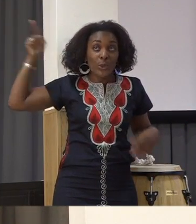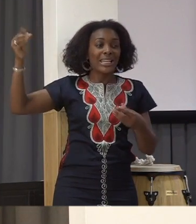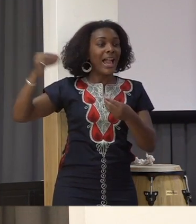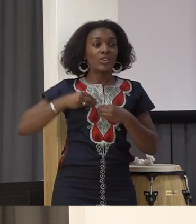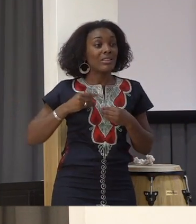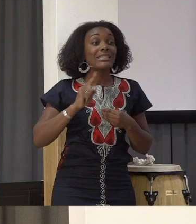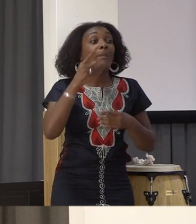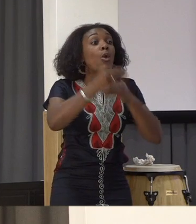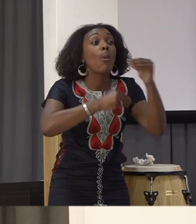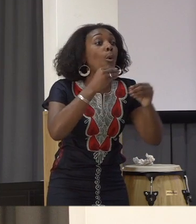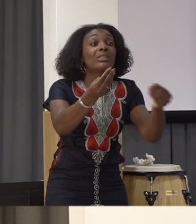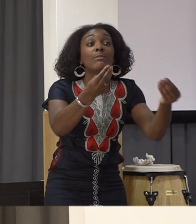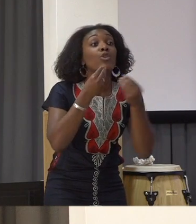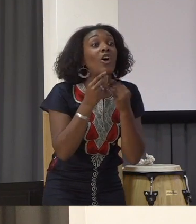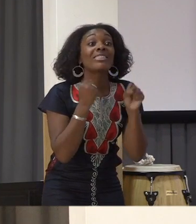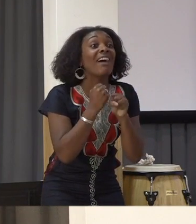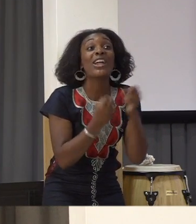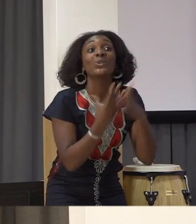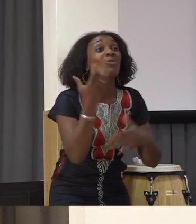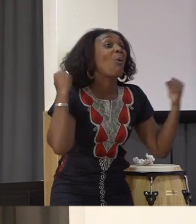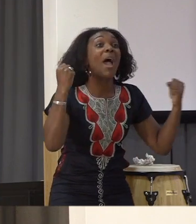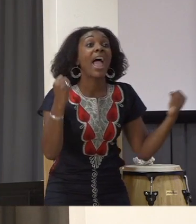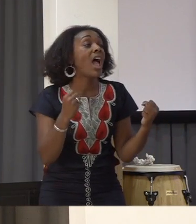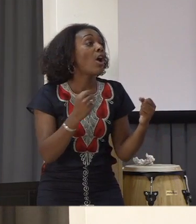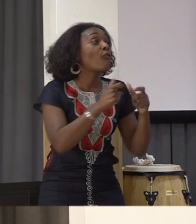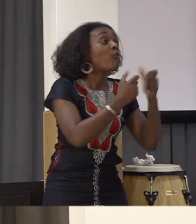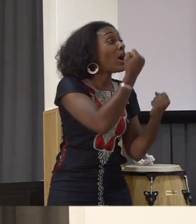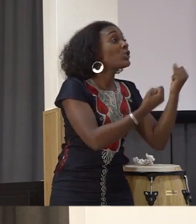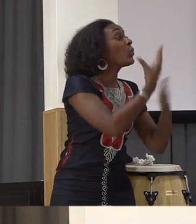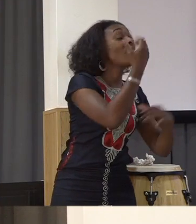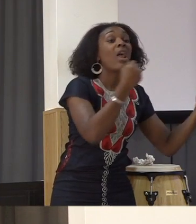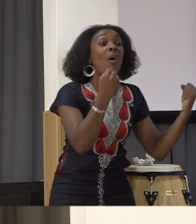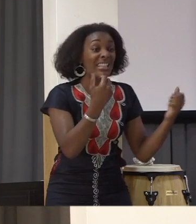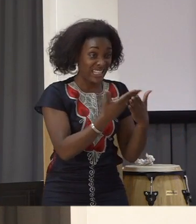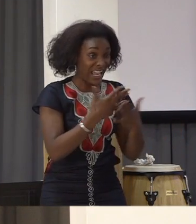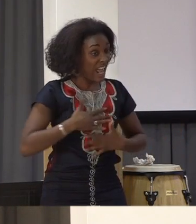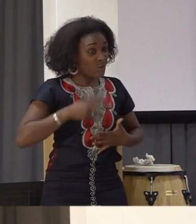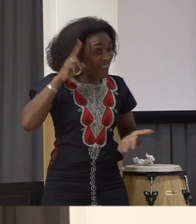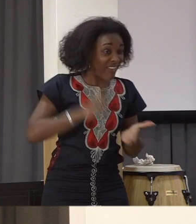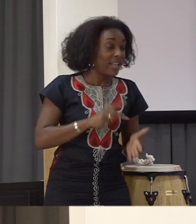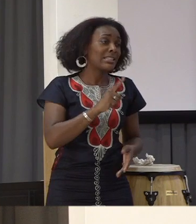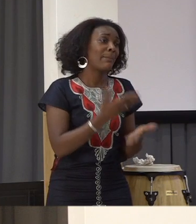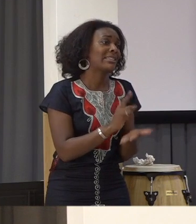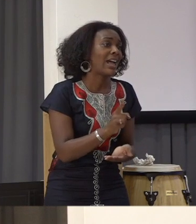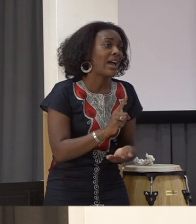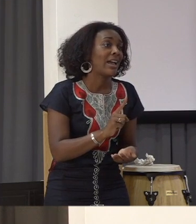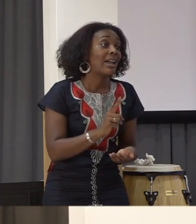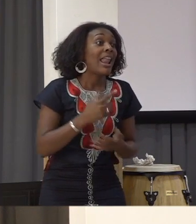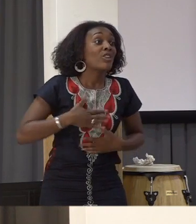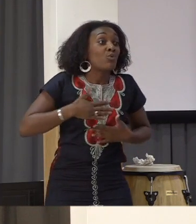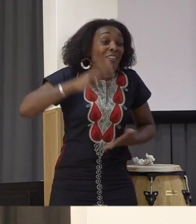trouver par tes propres forces. C'est dans la prière qu'elle se trouve. C'est dans la relation